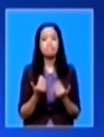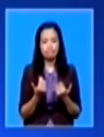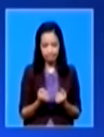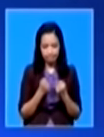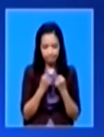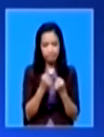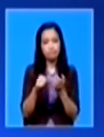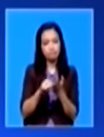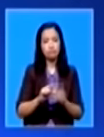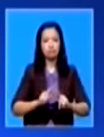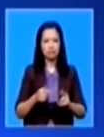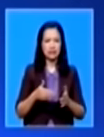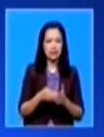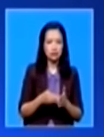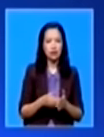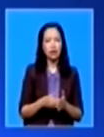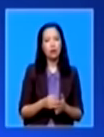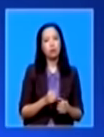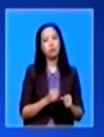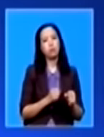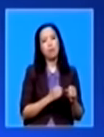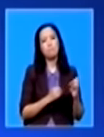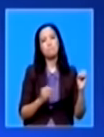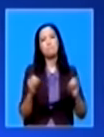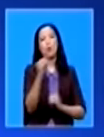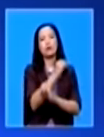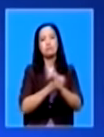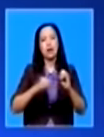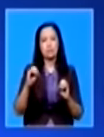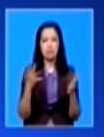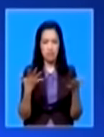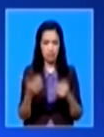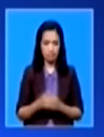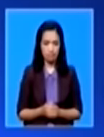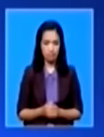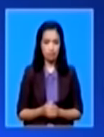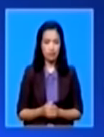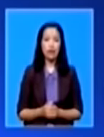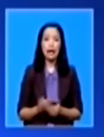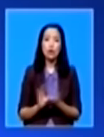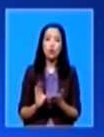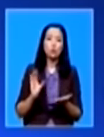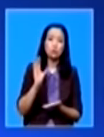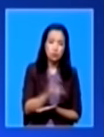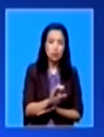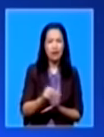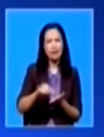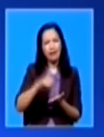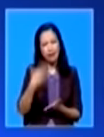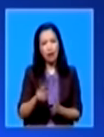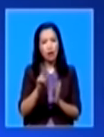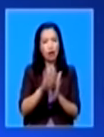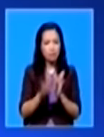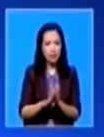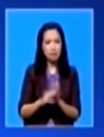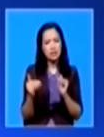แก้แต่มันติดตรงที่ว่ามันไม่ปลอดภัยเพราะมันเกิดการไม่ปลอดภัยการลงทุนแก้แล้วแก้อีกแก้ระเบียบสิทธิประโยชน์ก็ไม่มีใครลงทุนเพรา